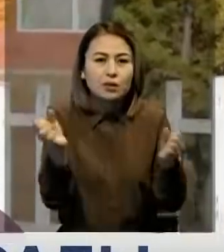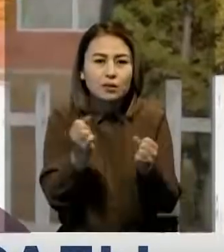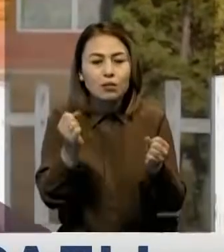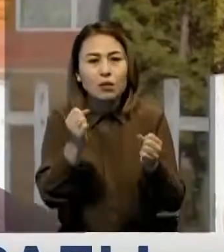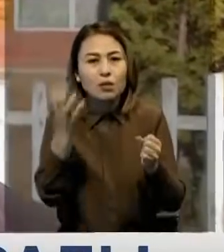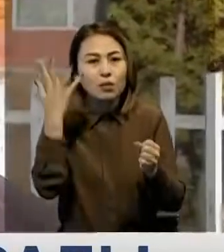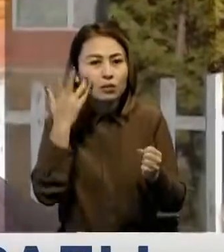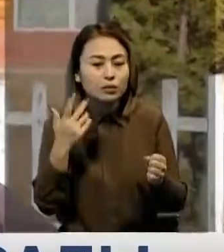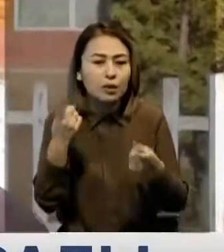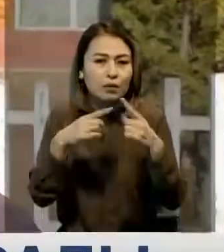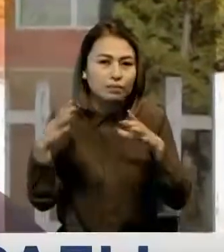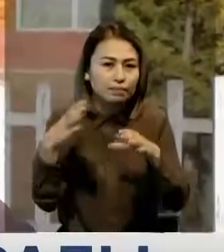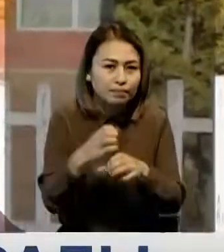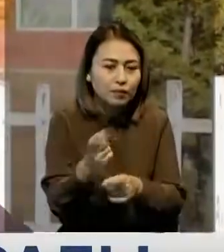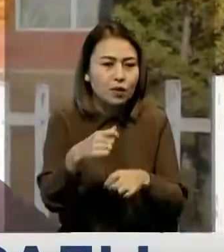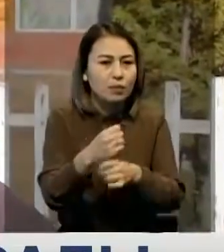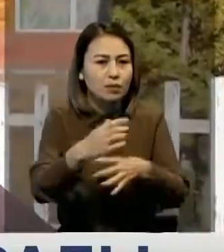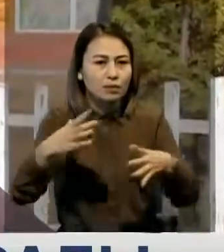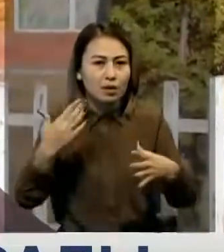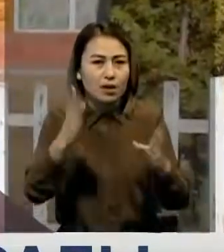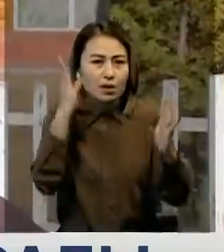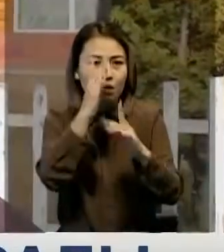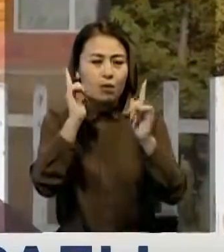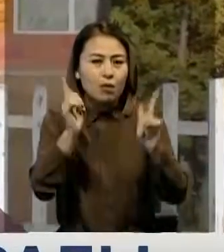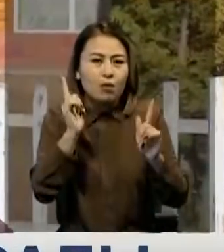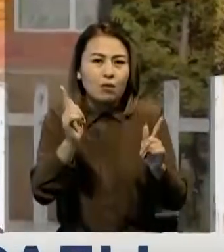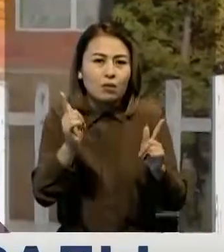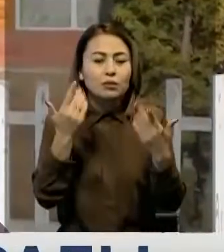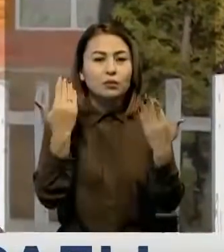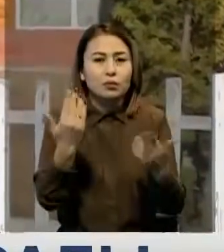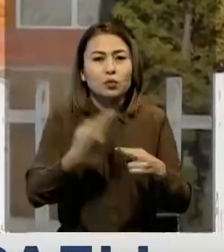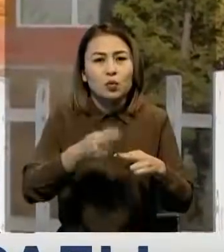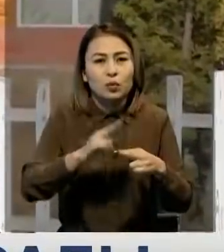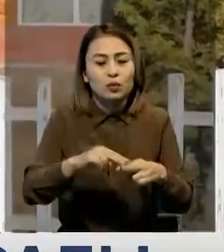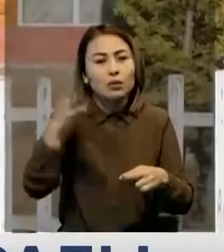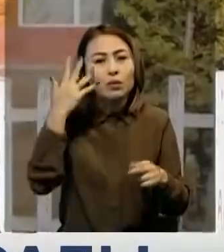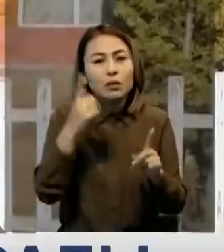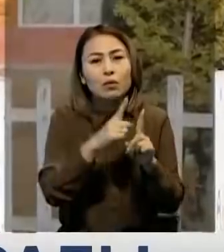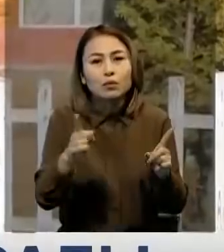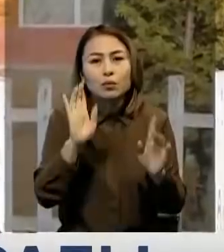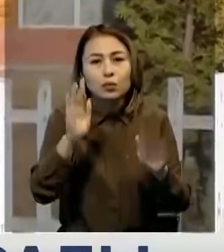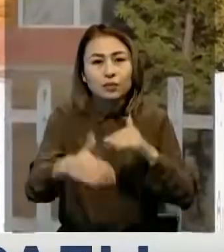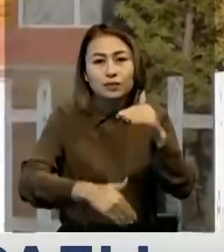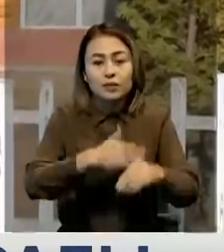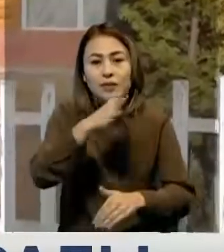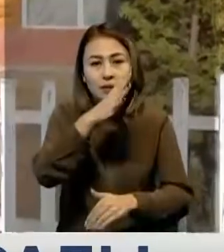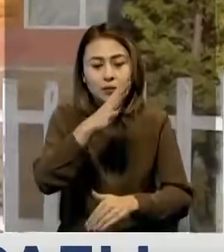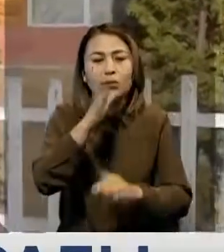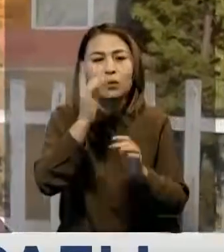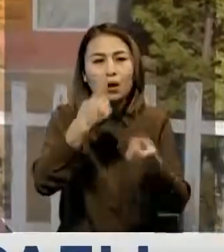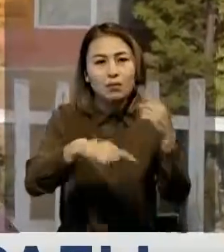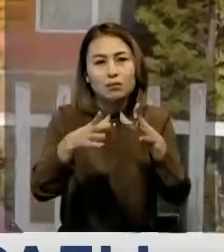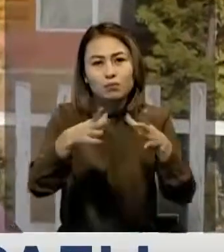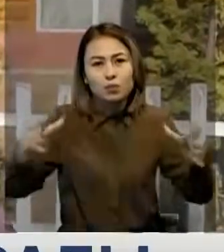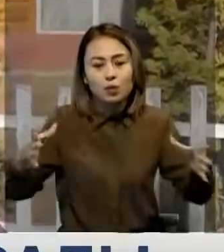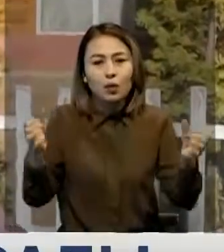кейін қайтып өз деңгейіне оралады. Бұл экология, табиғи құбылыс қой. Сондықтан маусым келісімен су көлемі қайта артады. Өйткені қар